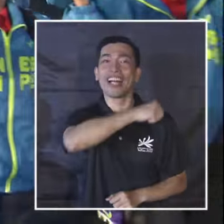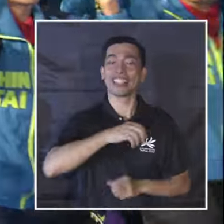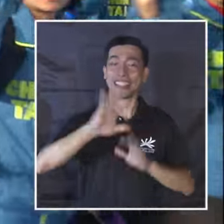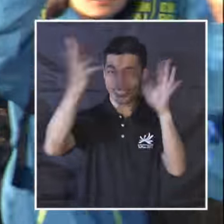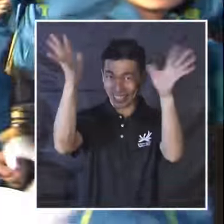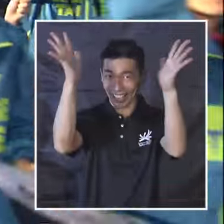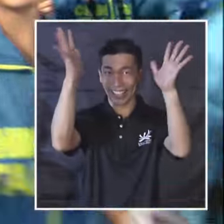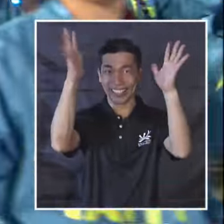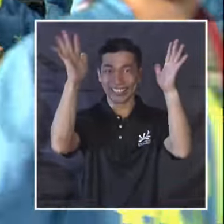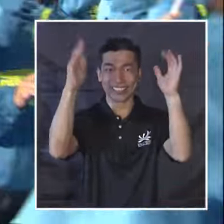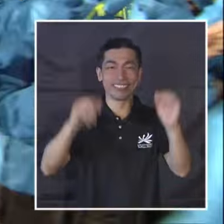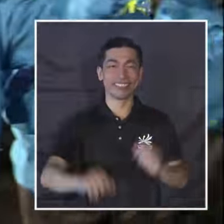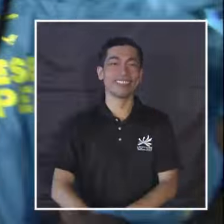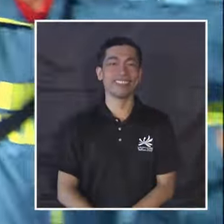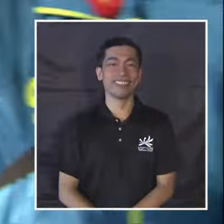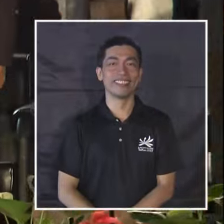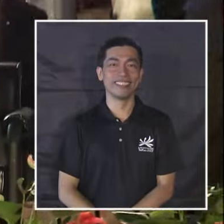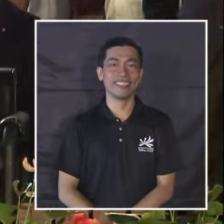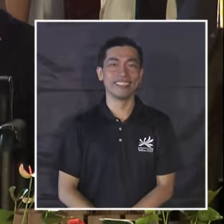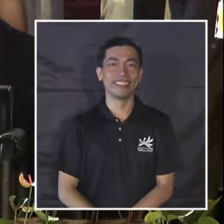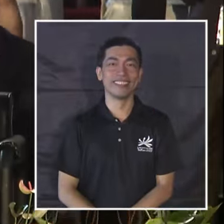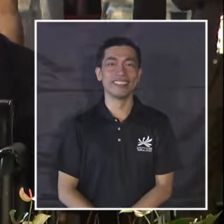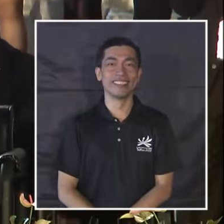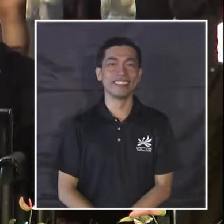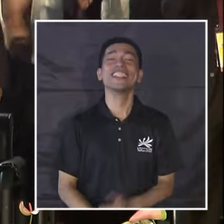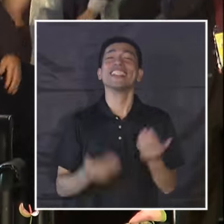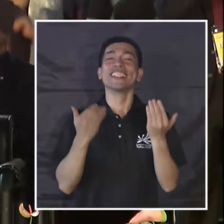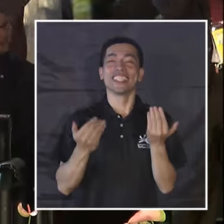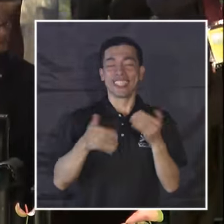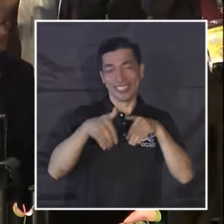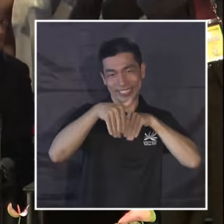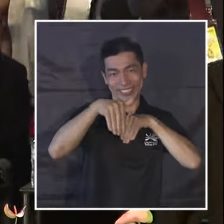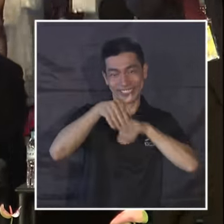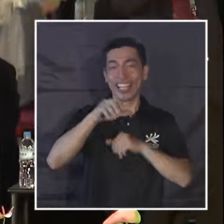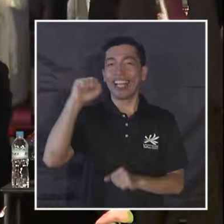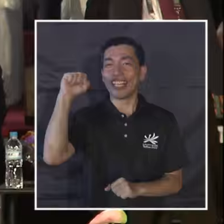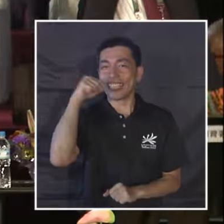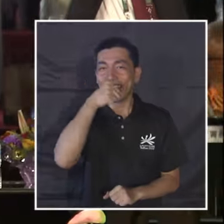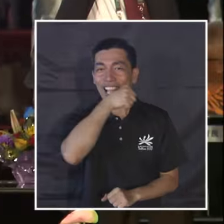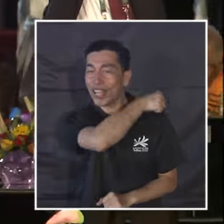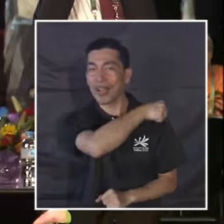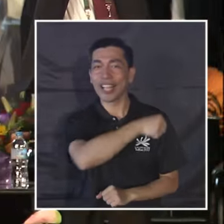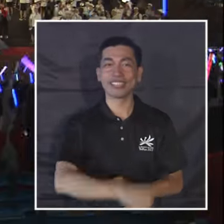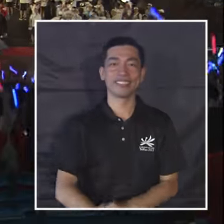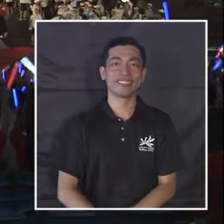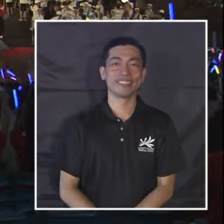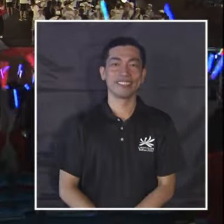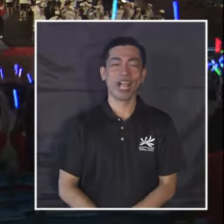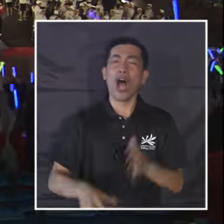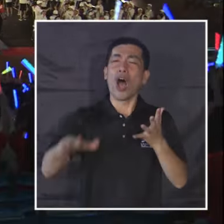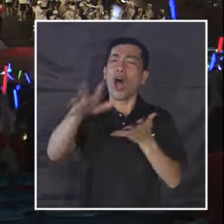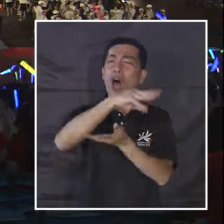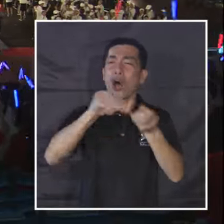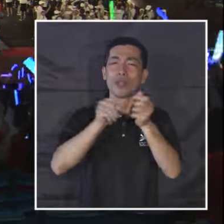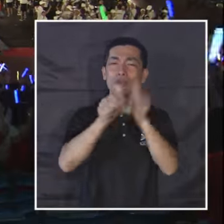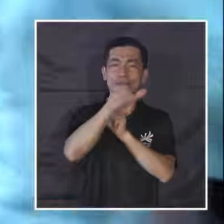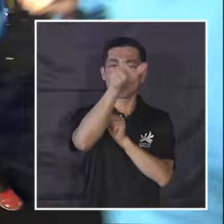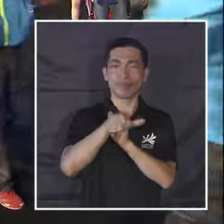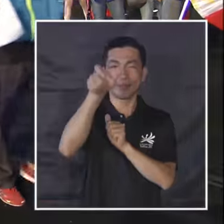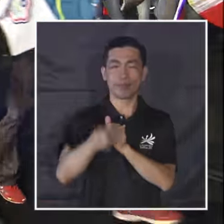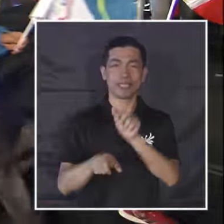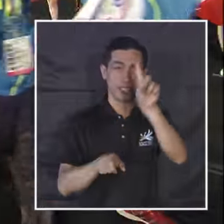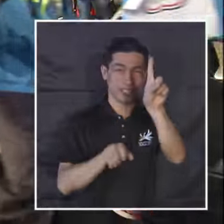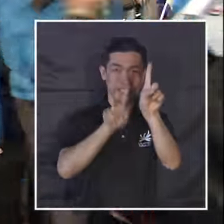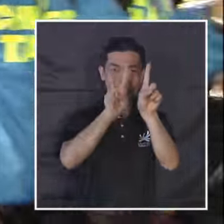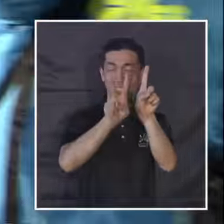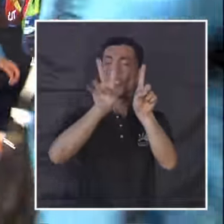场。 现在步入会场的就是我们的地主中华台北，一共有124位杰出的